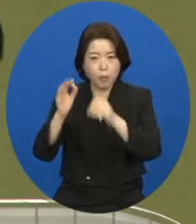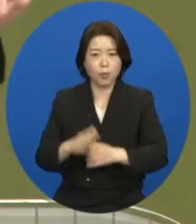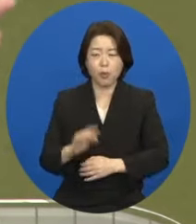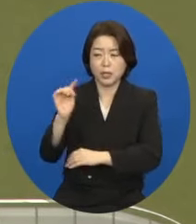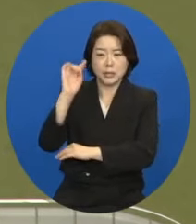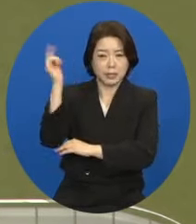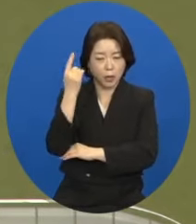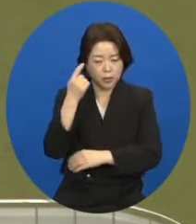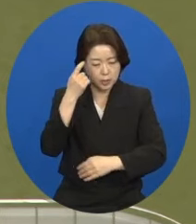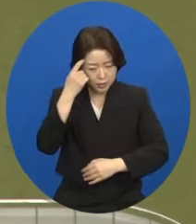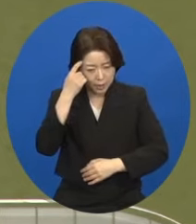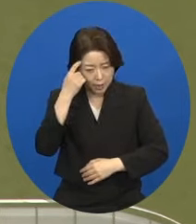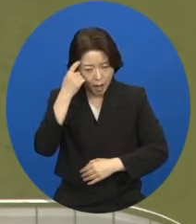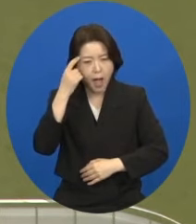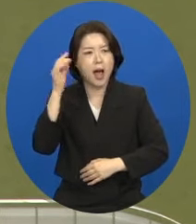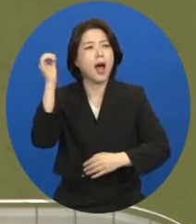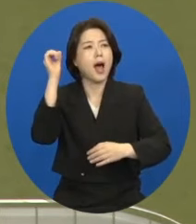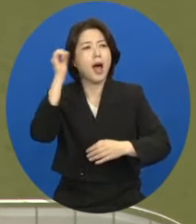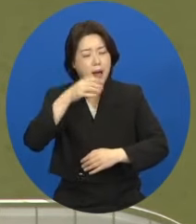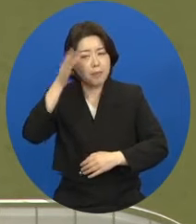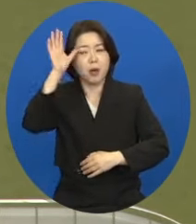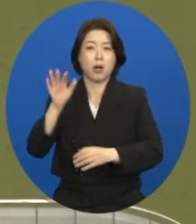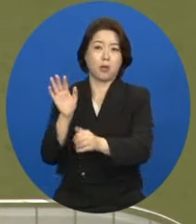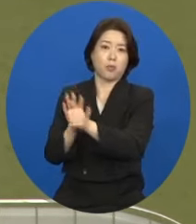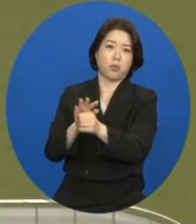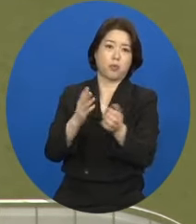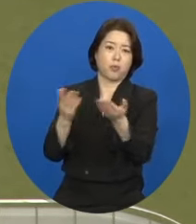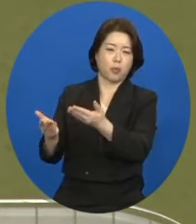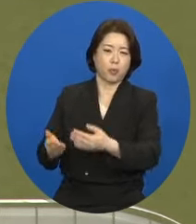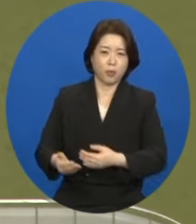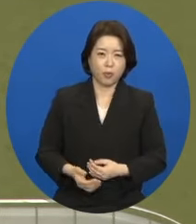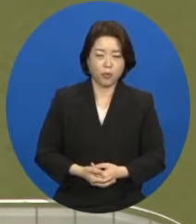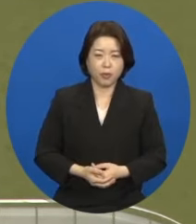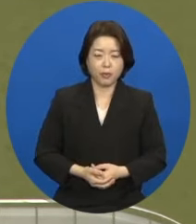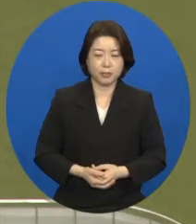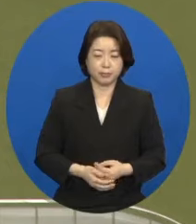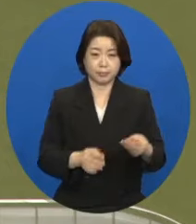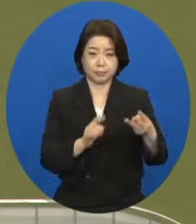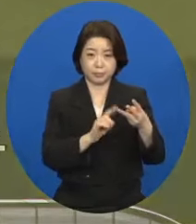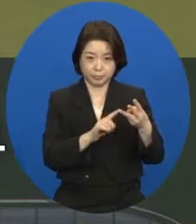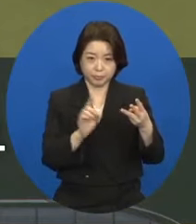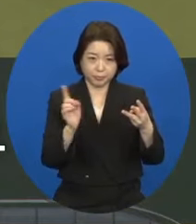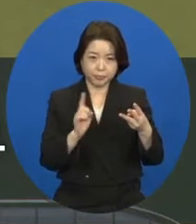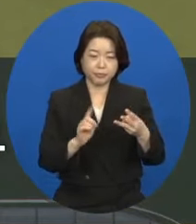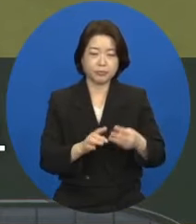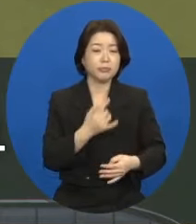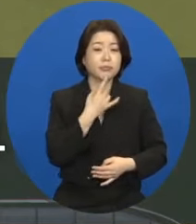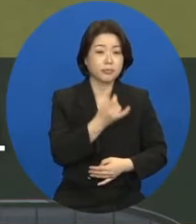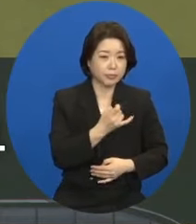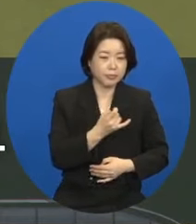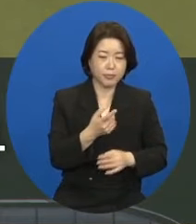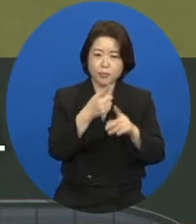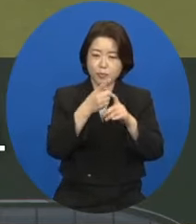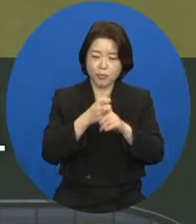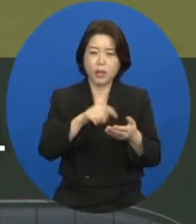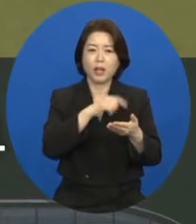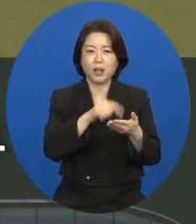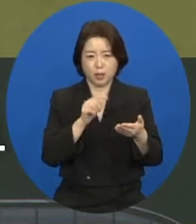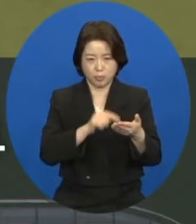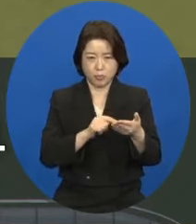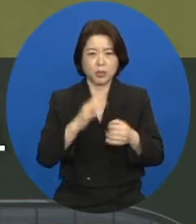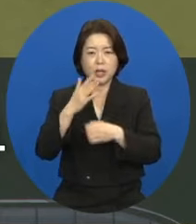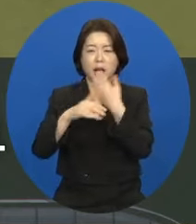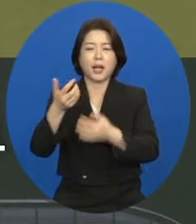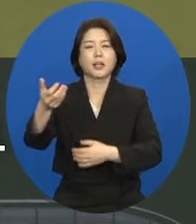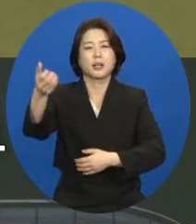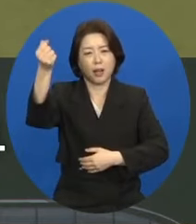다윗으로 하여금 생각나게 하는 거예요. 마지막 세 번째입니다. 아비가일은 원수 갚음이 하나님께 있음을